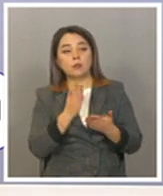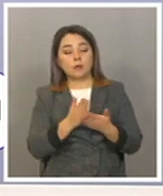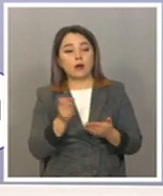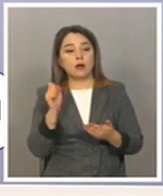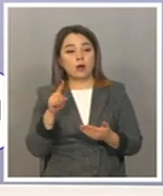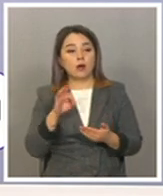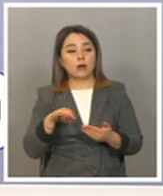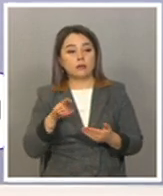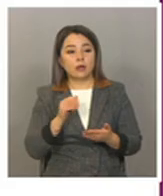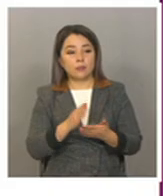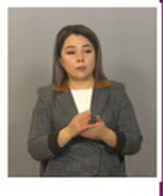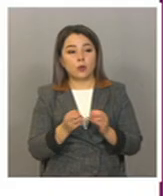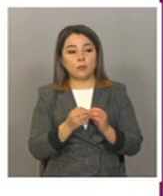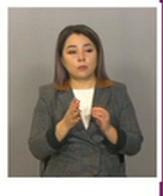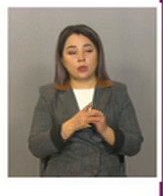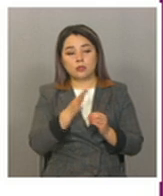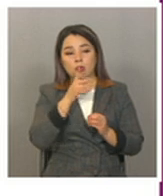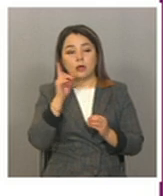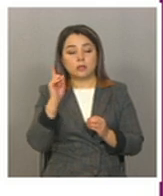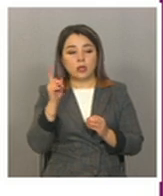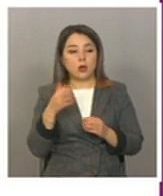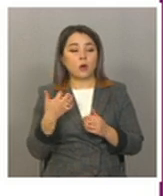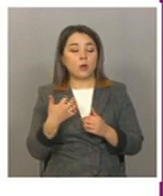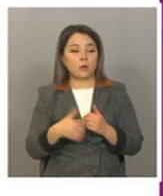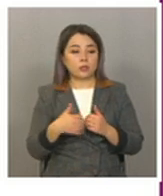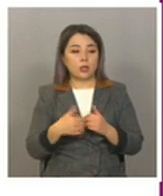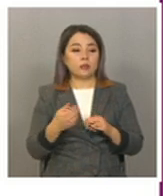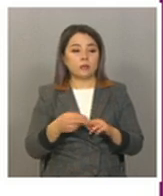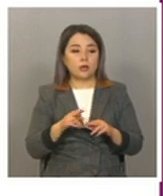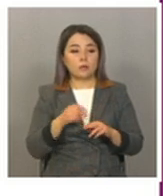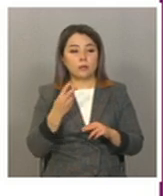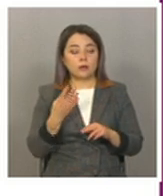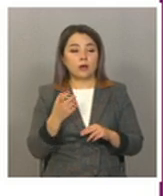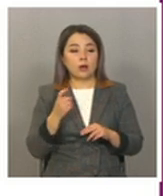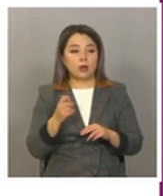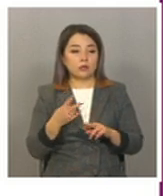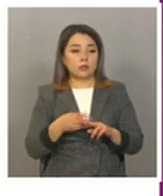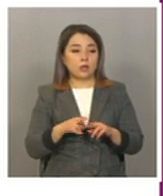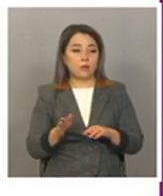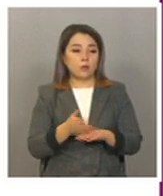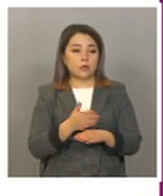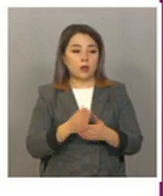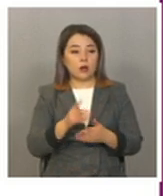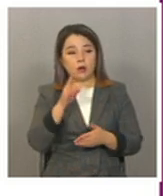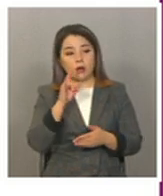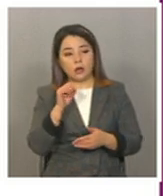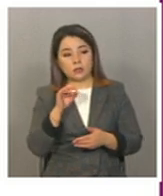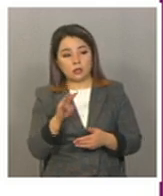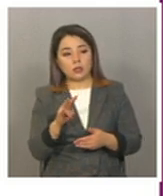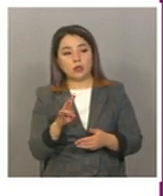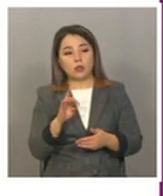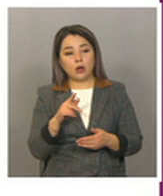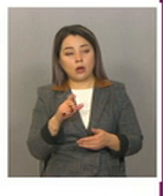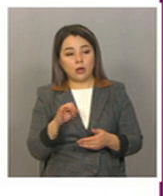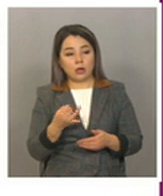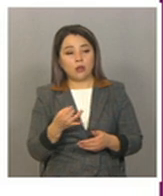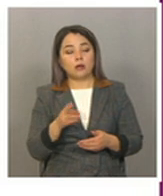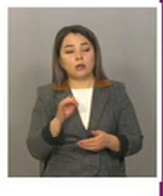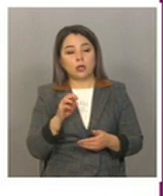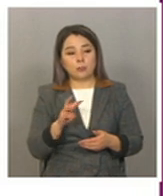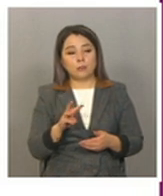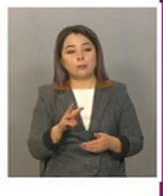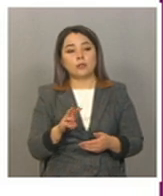Орда 15-ші ғасырдың ортасында бірнеше хандықтарға бөлінді. Қазан хандығы, Ноғай ордасы, Қырым